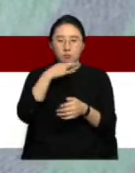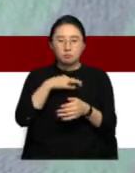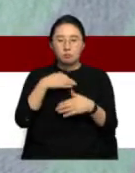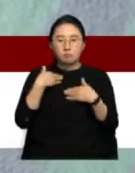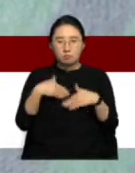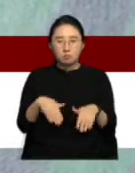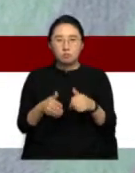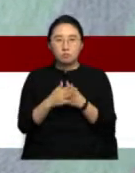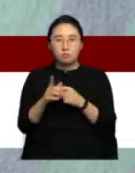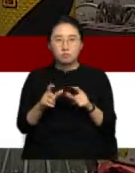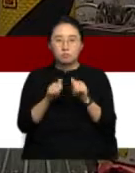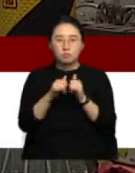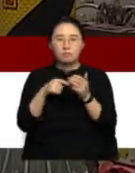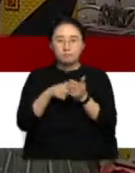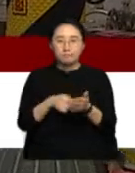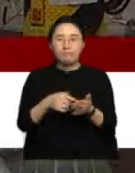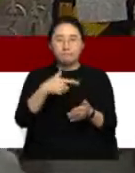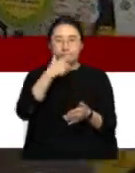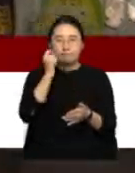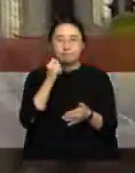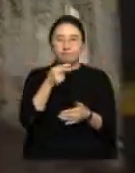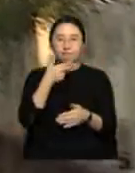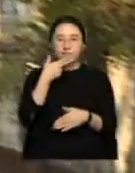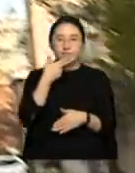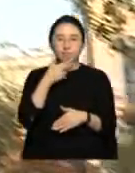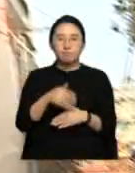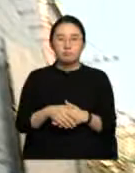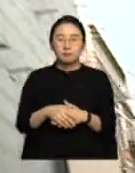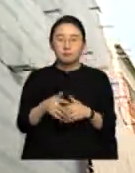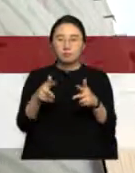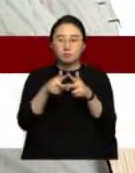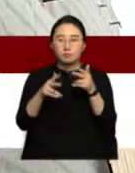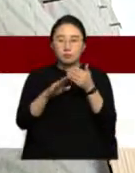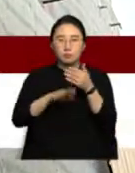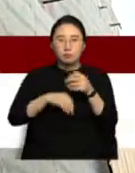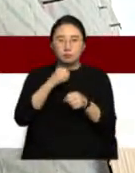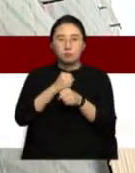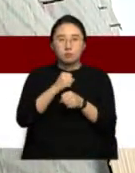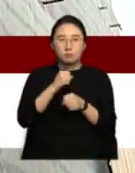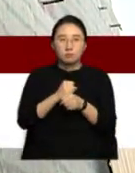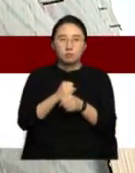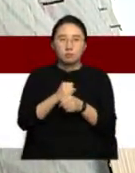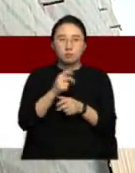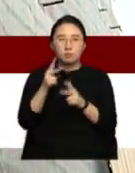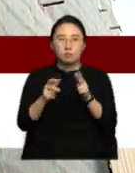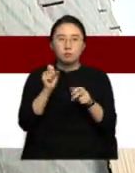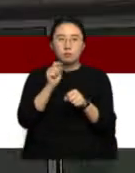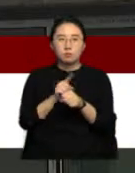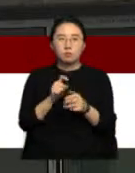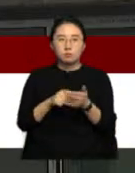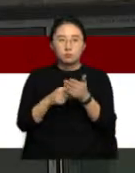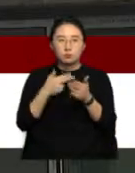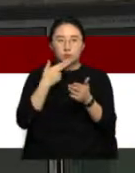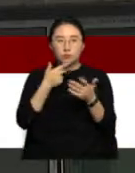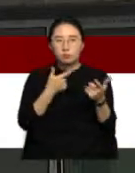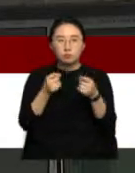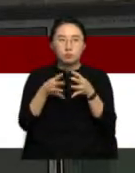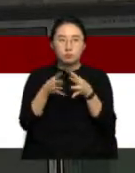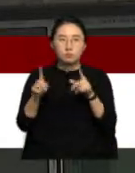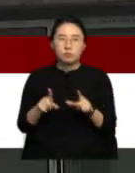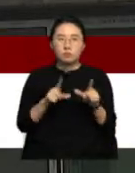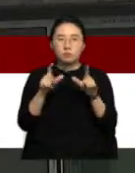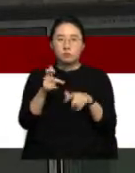덜해 주민들의 신청이 낮았기 때문입니다. 10층 이하를 갖다 지어가지고서는 사업성이 나올 수 없어요. 같은 아파트